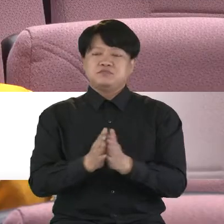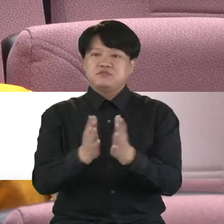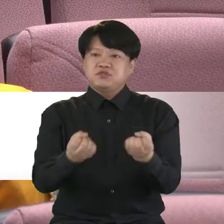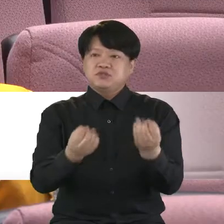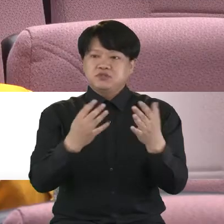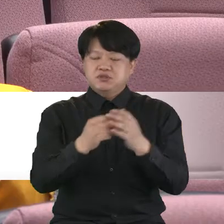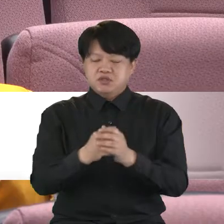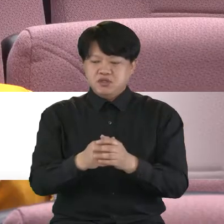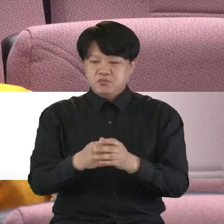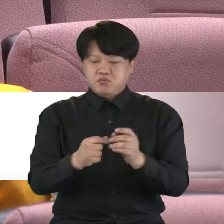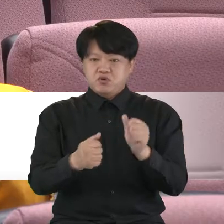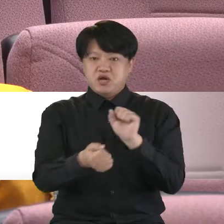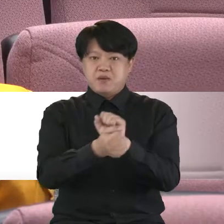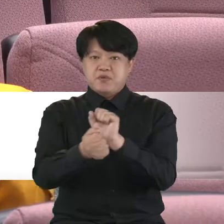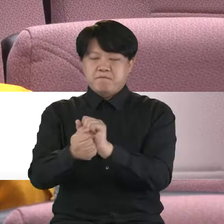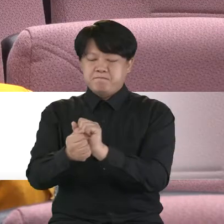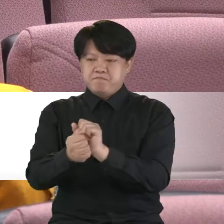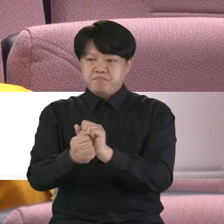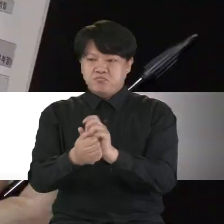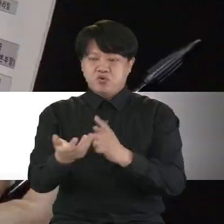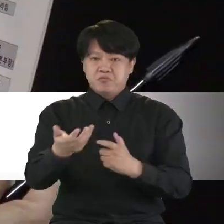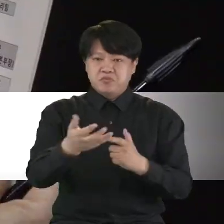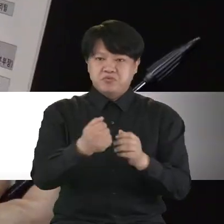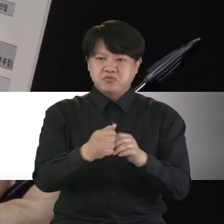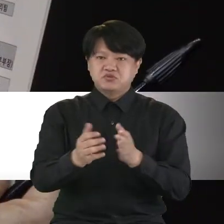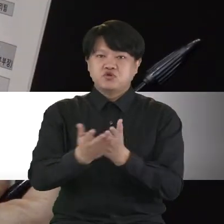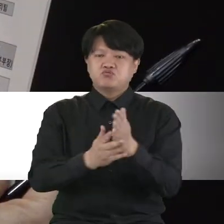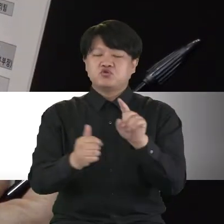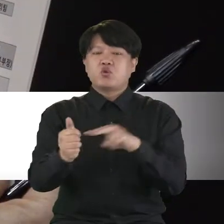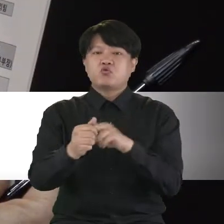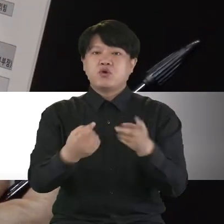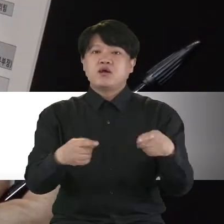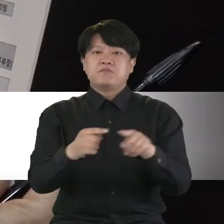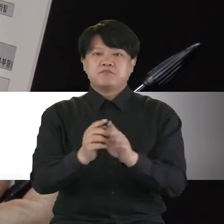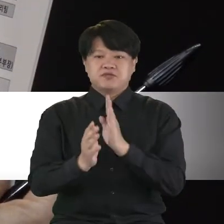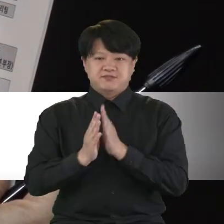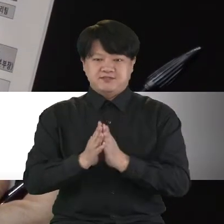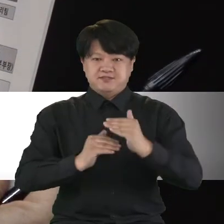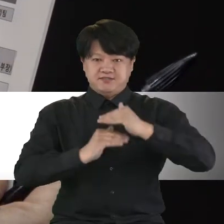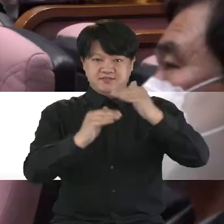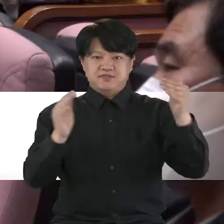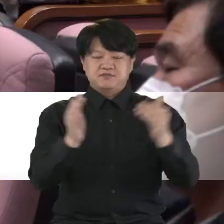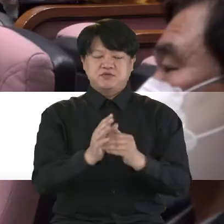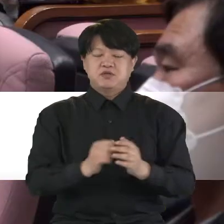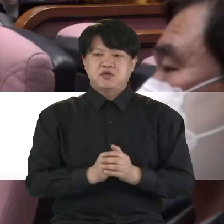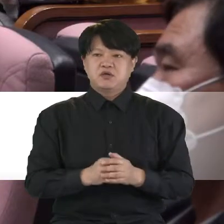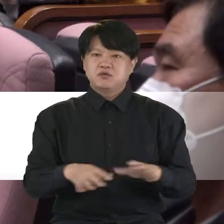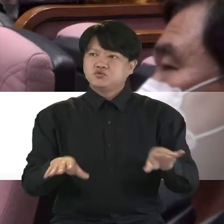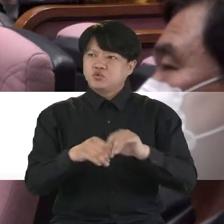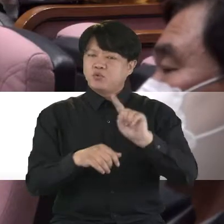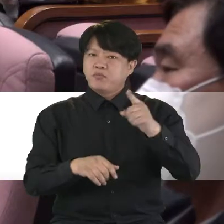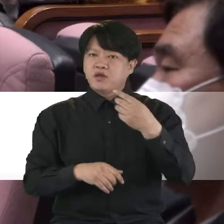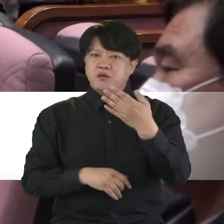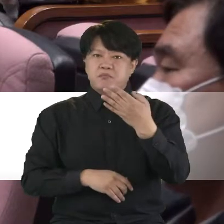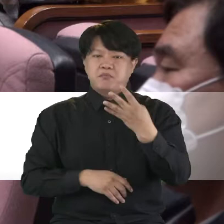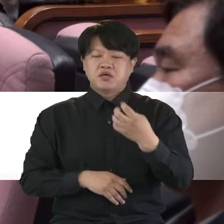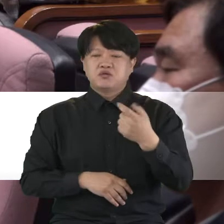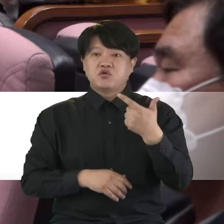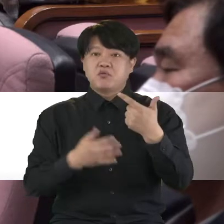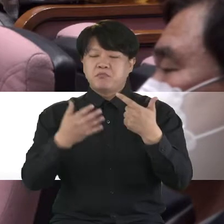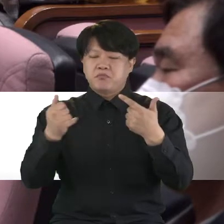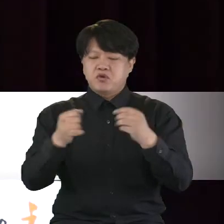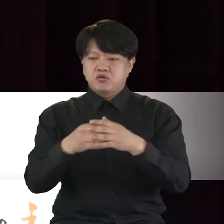감염병 에 대한 전문 교육과 함께 진행됐습니다 포항 쉽 암벽화 설 긴다는 총 100 46명을